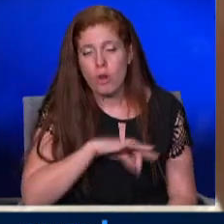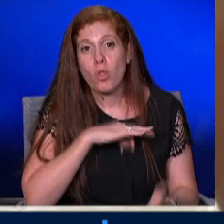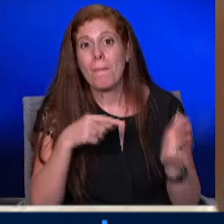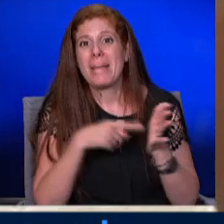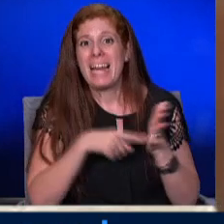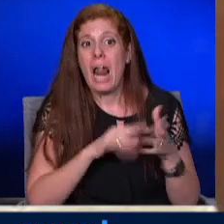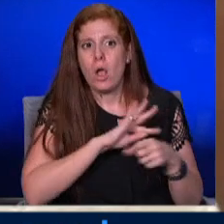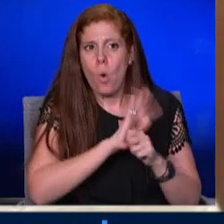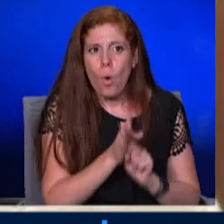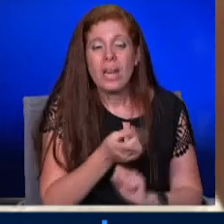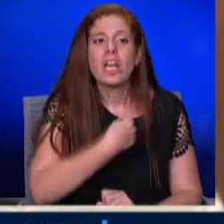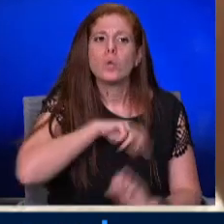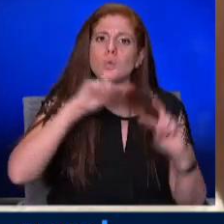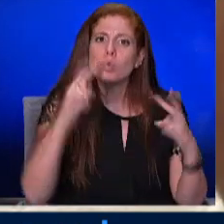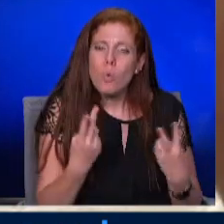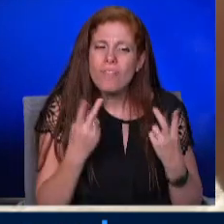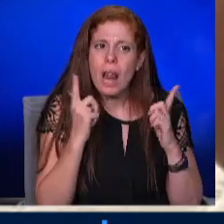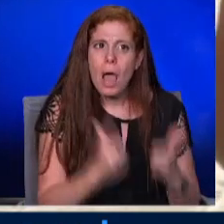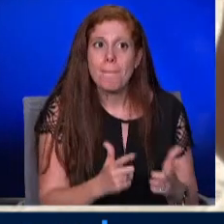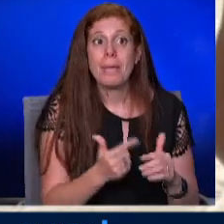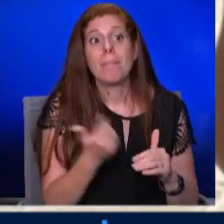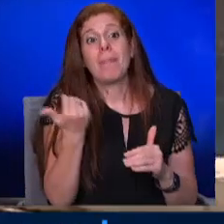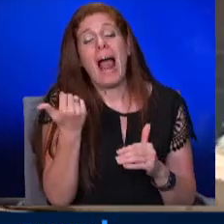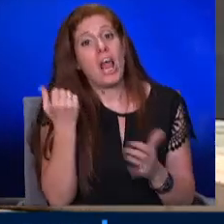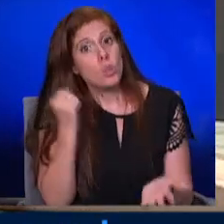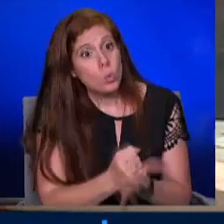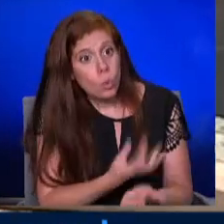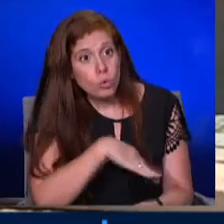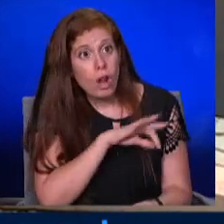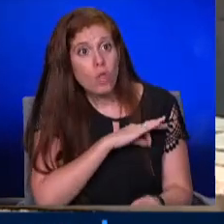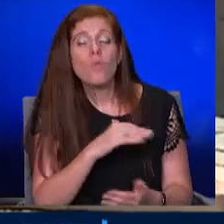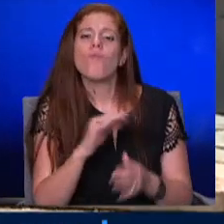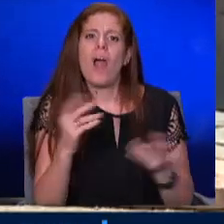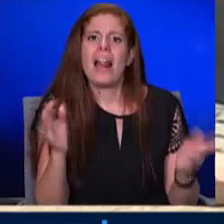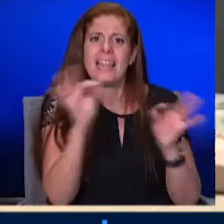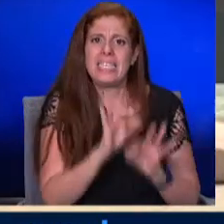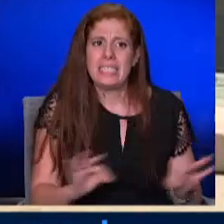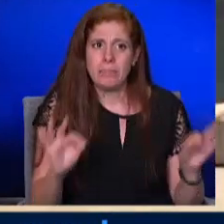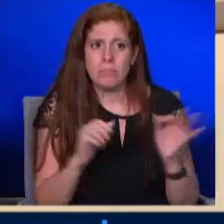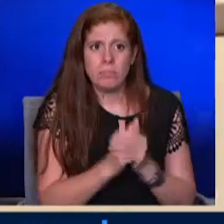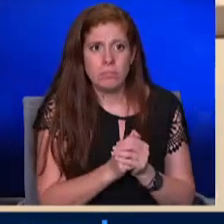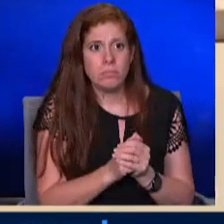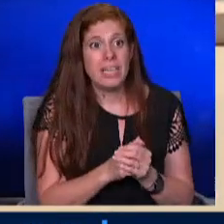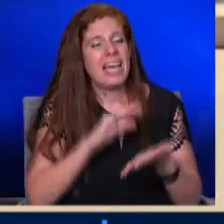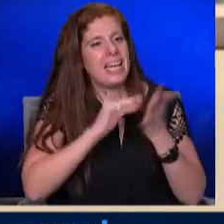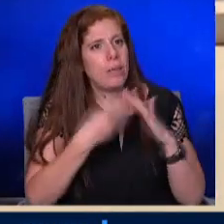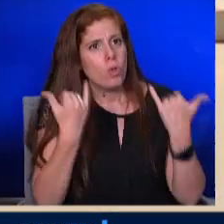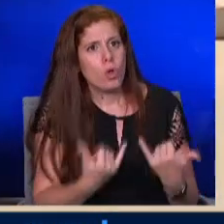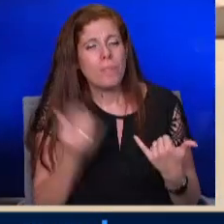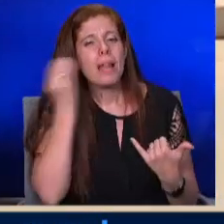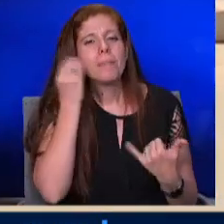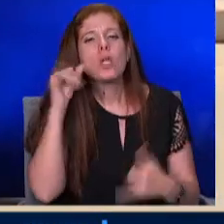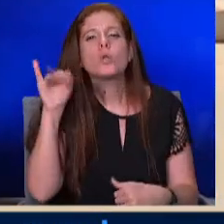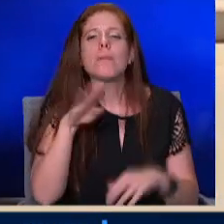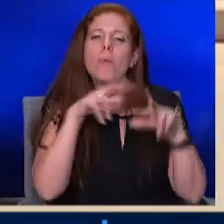שוב נלחמים לקראת סיום על התעודות שלנו ועל קיום טקסים. החתמנו היום תלמידי כיתות י' ב' מכל הארץ על מכתב שבו אנחנו